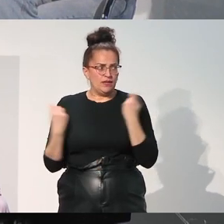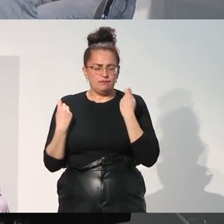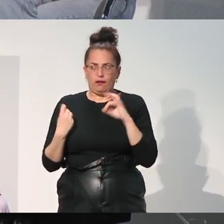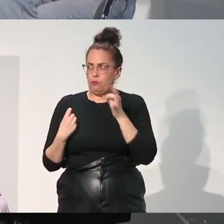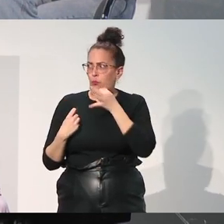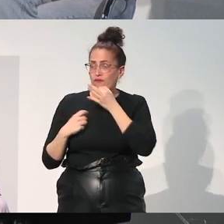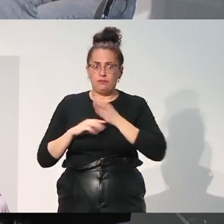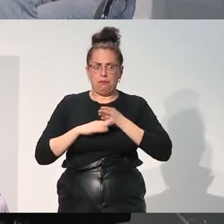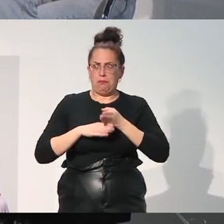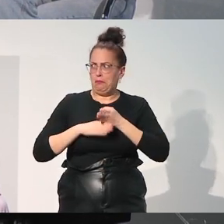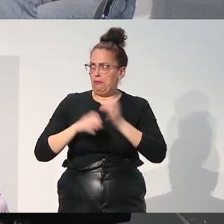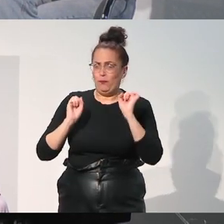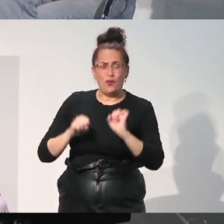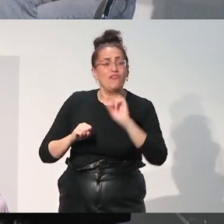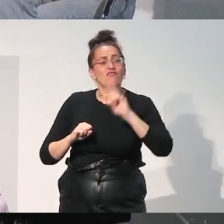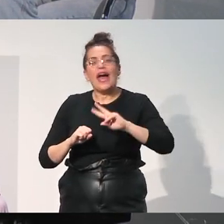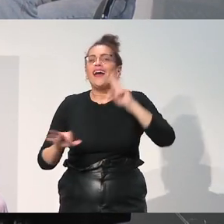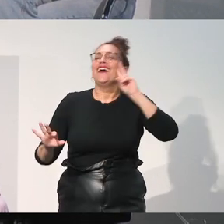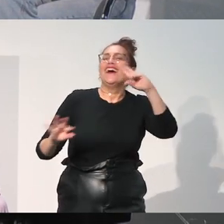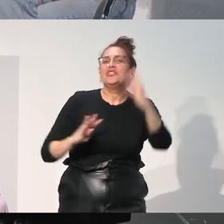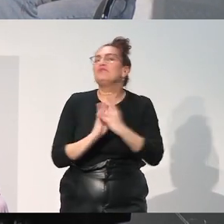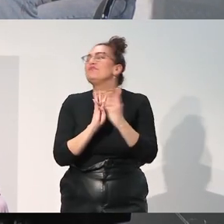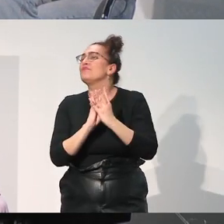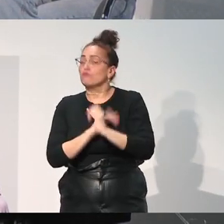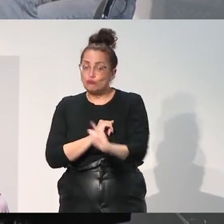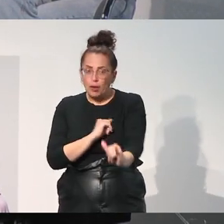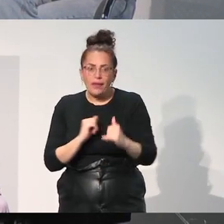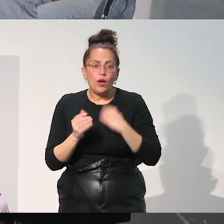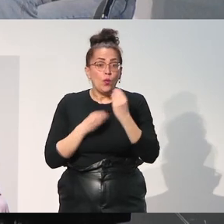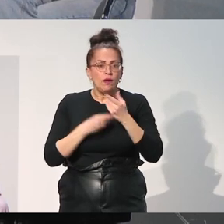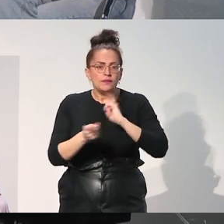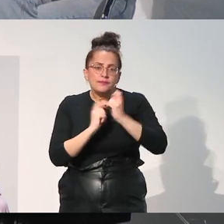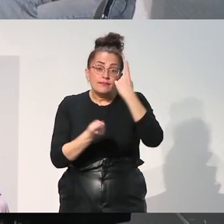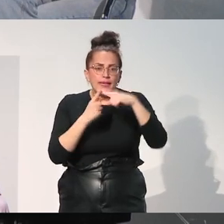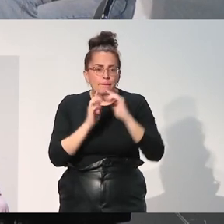écoles avec des élèves avec qui on ne parle pas de cette façon-là, en tout cas où on ne vient pas parler de nos livres.